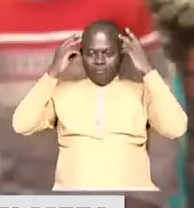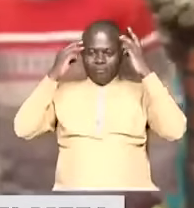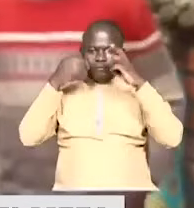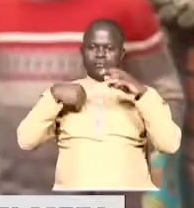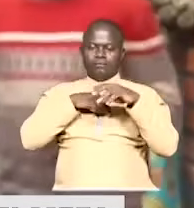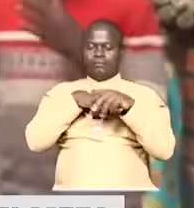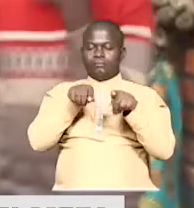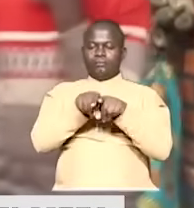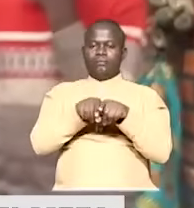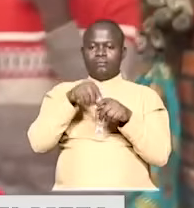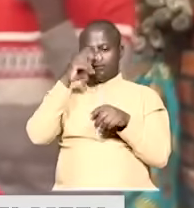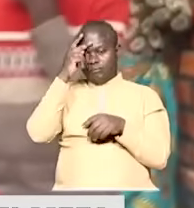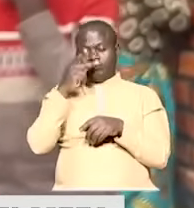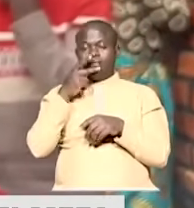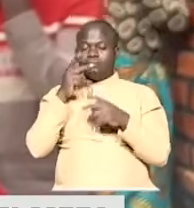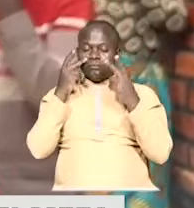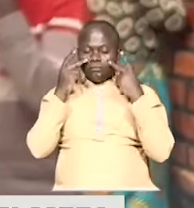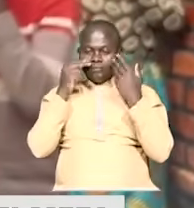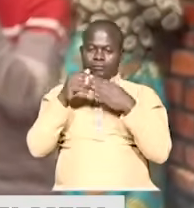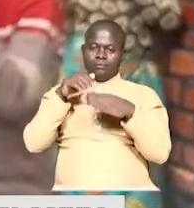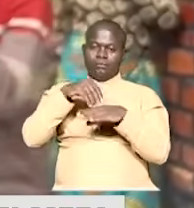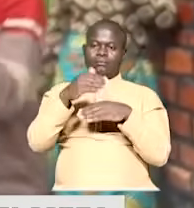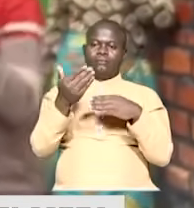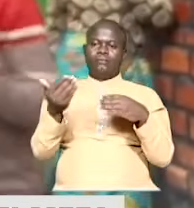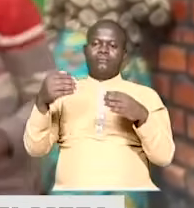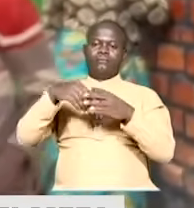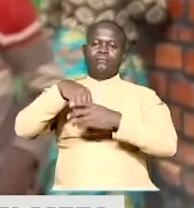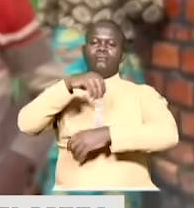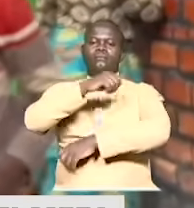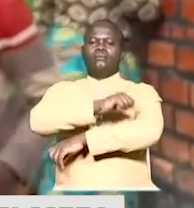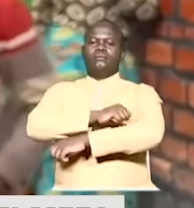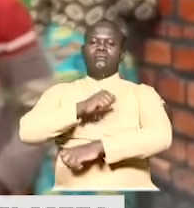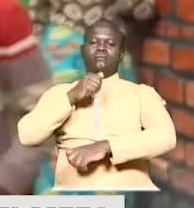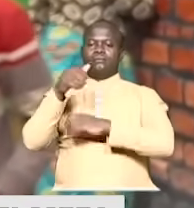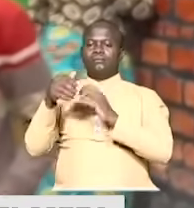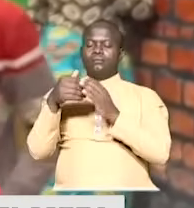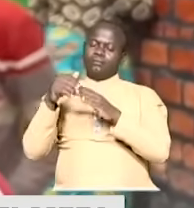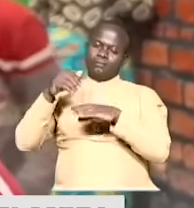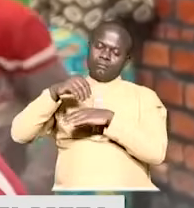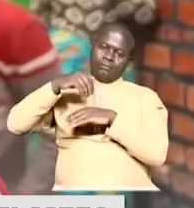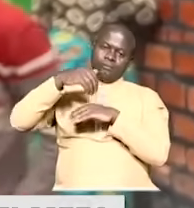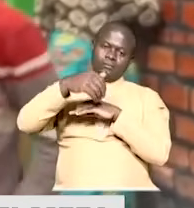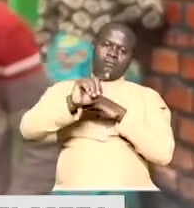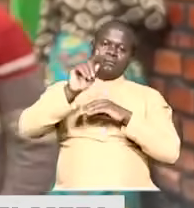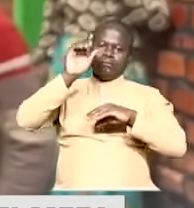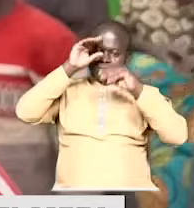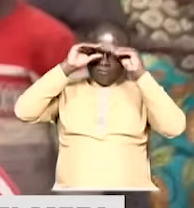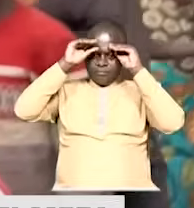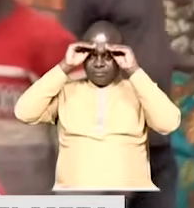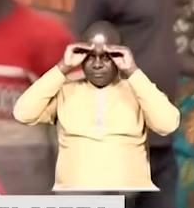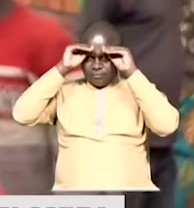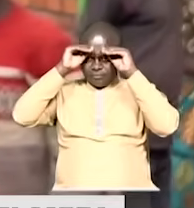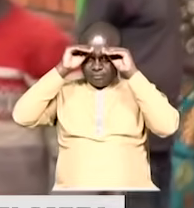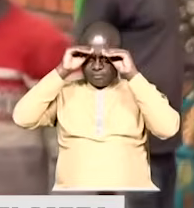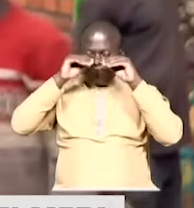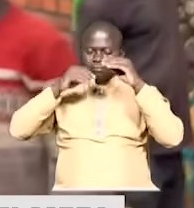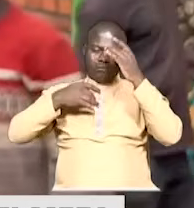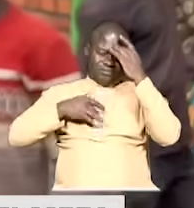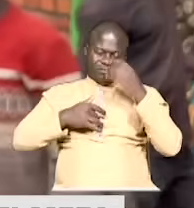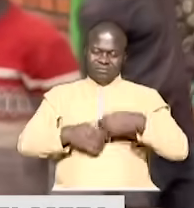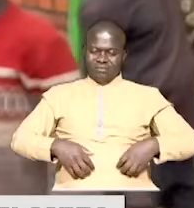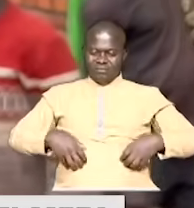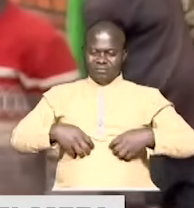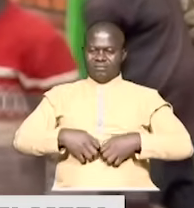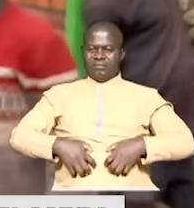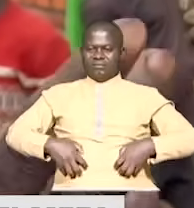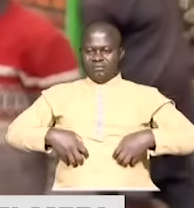nk'ababyeyi kubona wohereza umwana ku kigo cy'amashuri uko umwohereje yo kugira ngo ashe gufata amasomo niyandura za nzoka